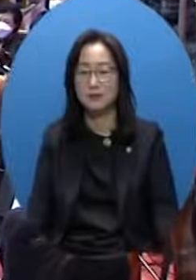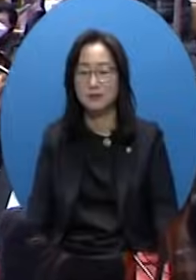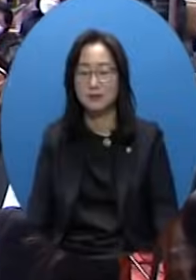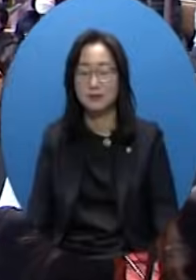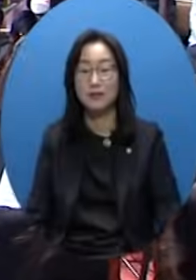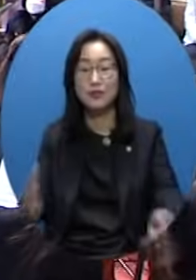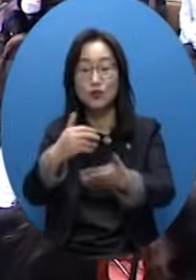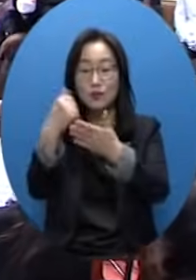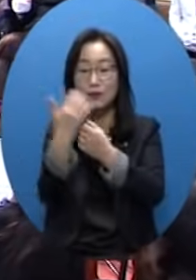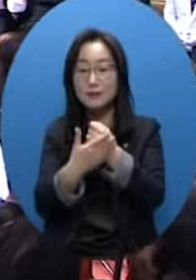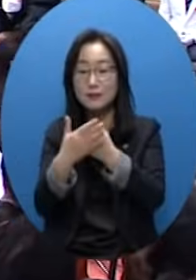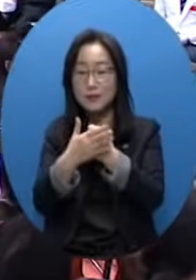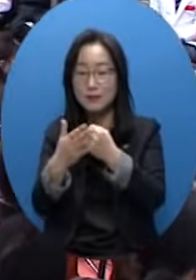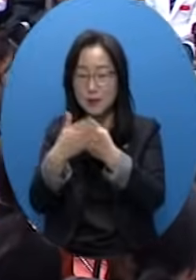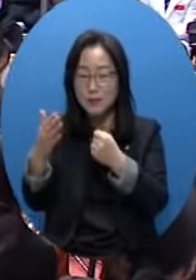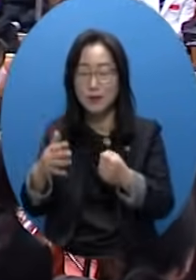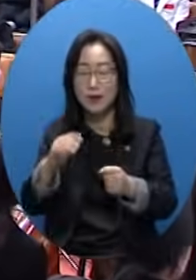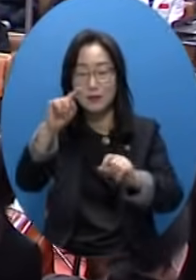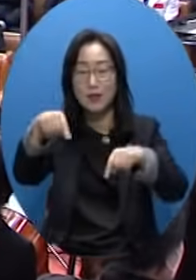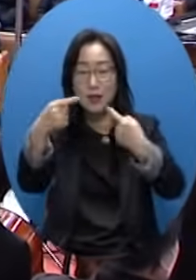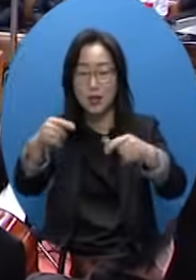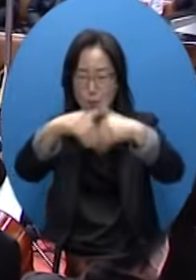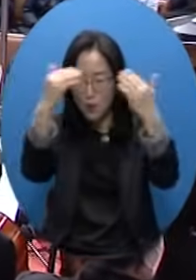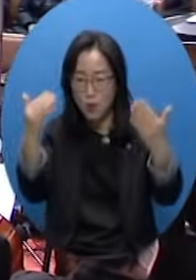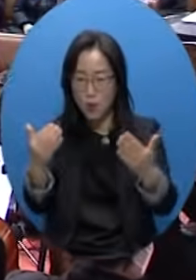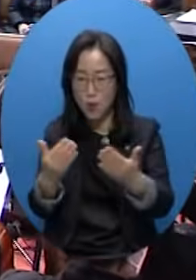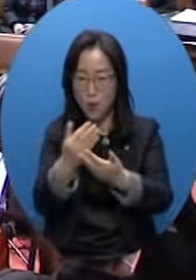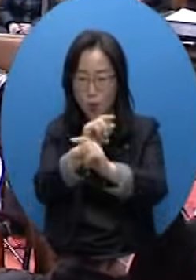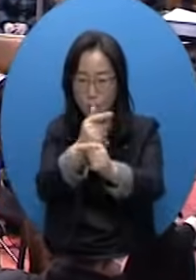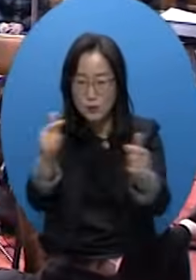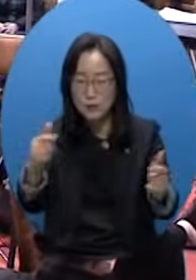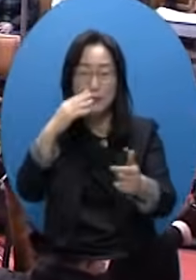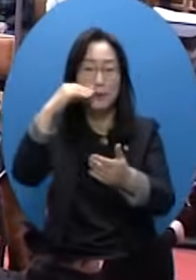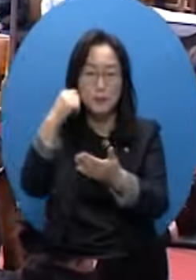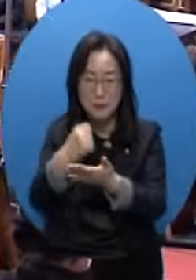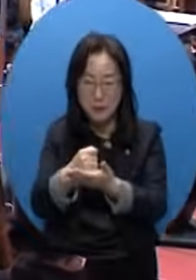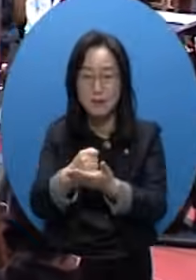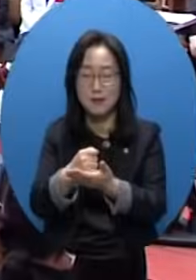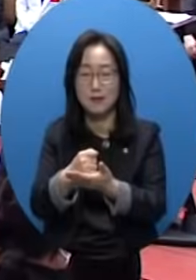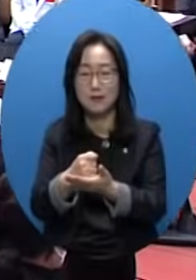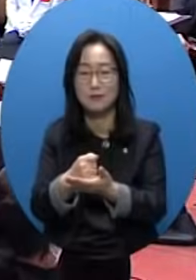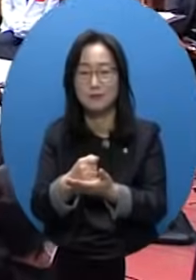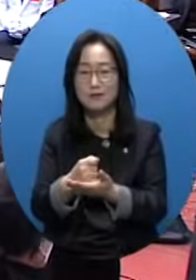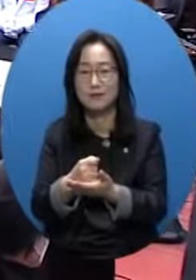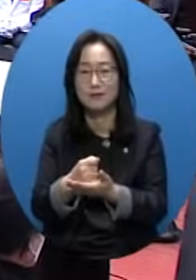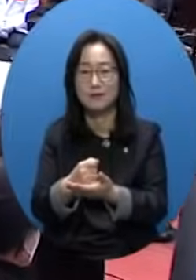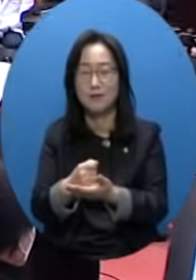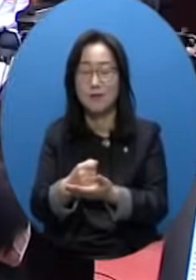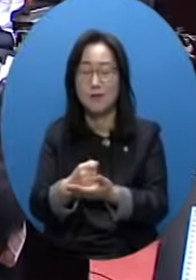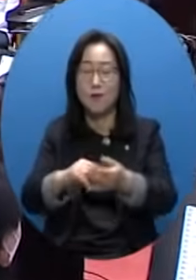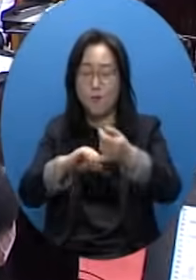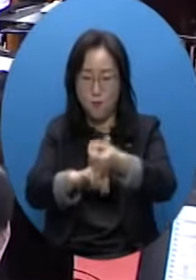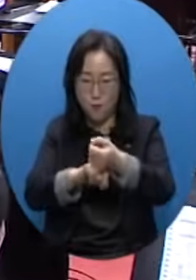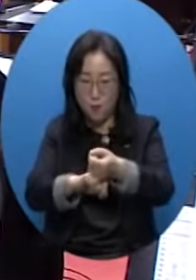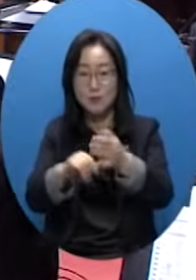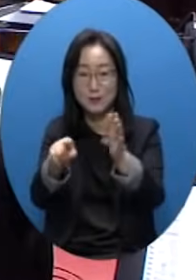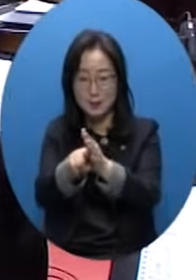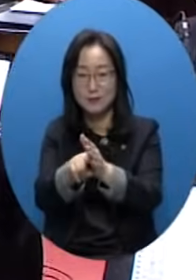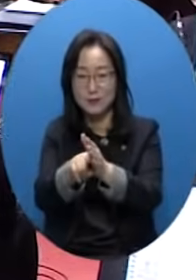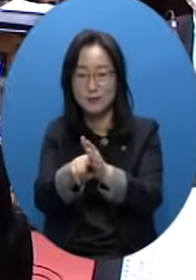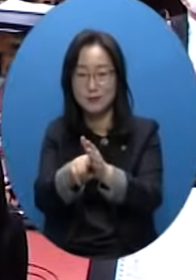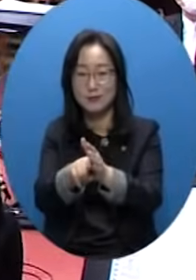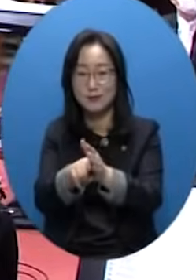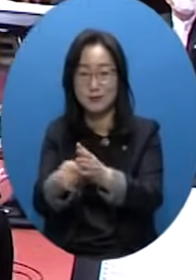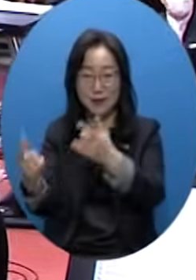주님의 은혜로 우리는 새 모든 것이 잘 될 것이고 잘 될 수밖에 없을 것입니다